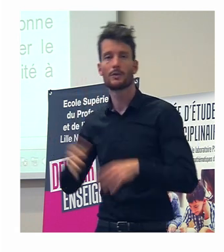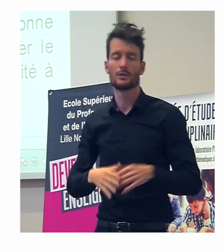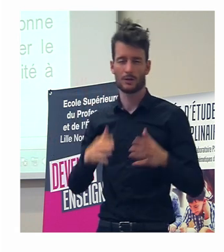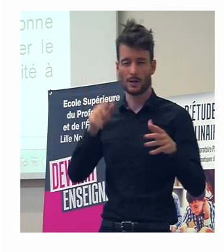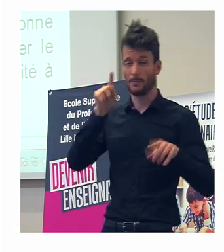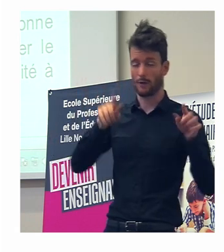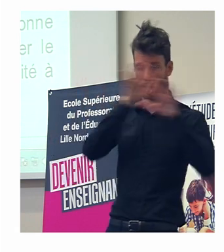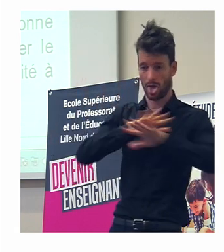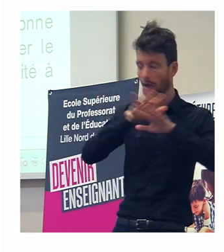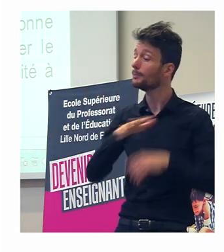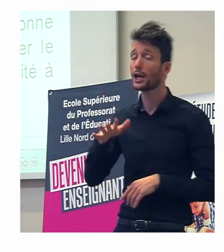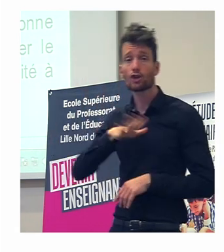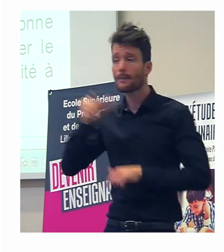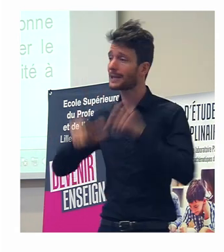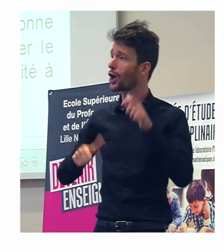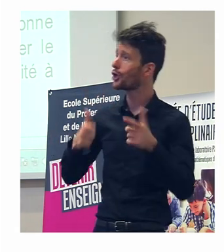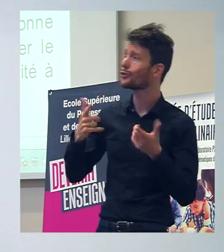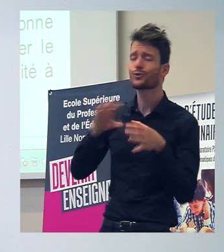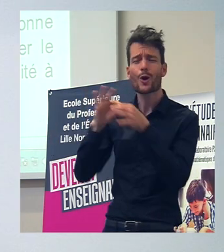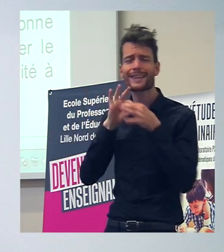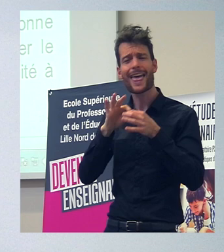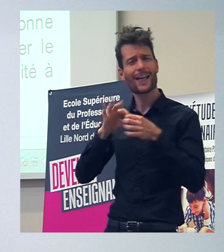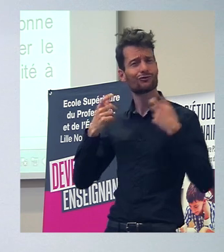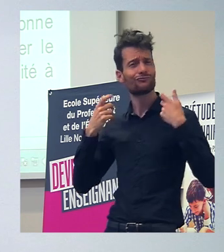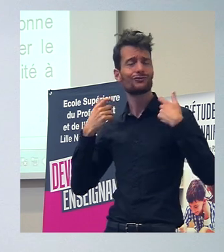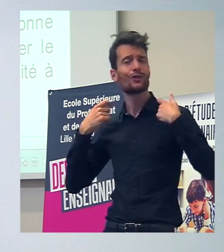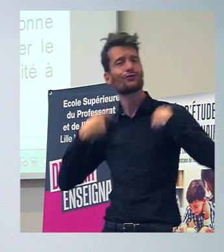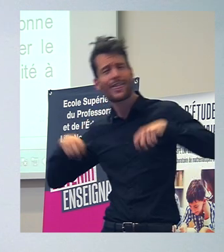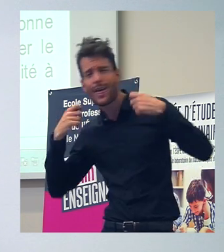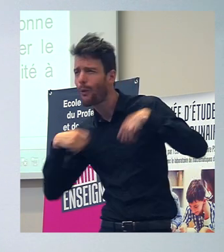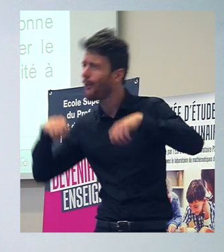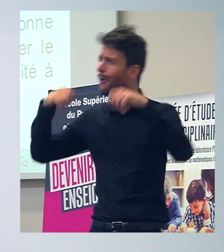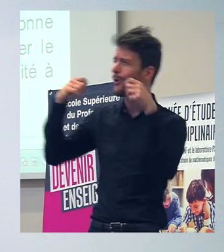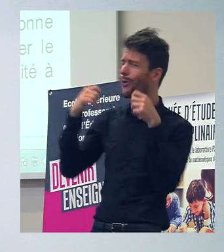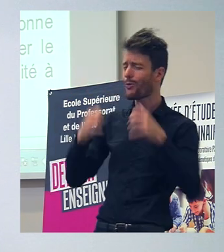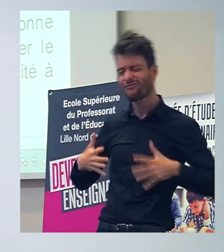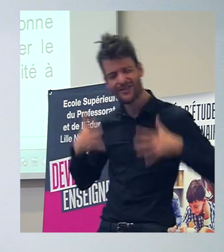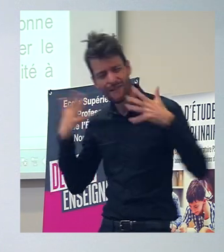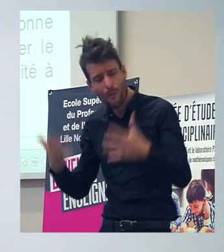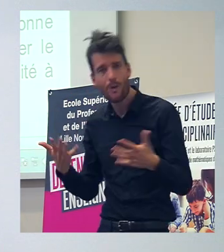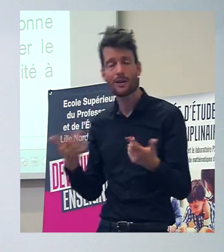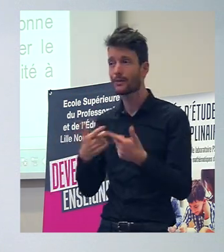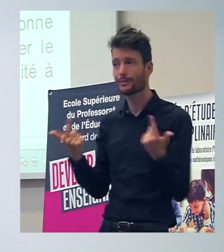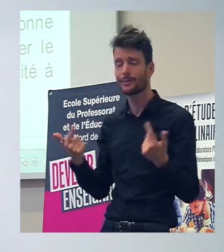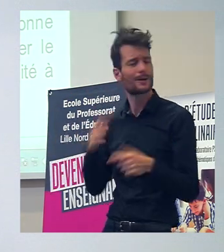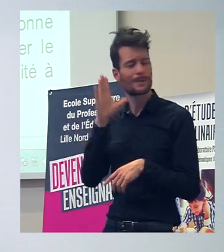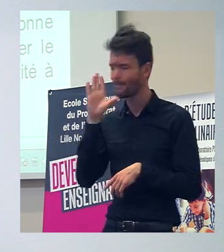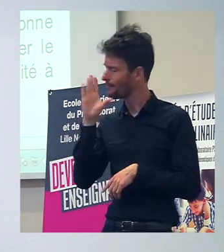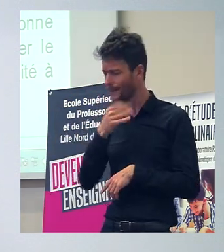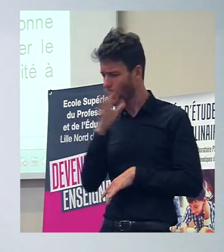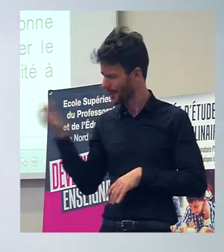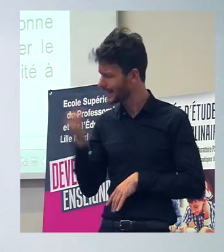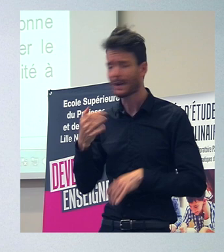généreux, très, je ne sais plus comment tu avais dit, dévoués, voilà, très dévoués, mais qui sont incapables